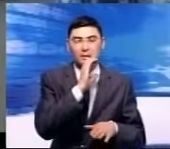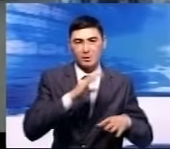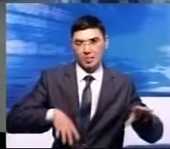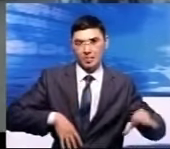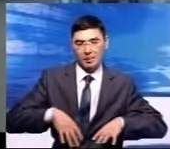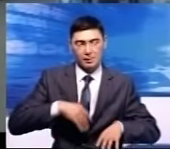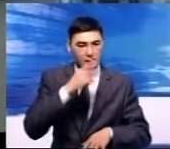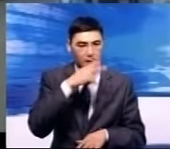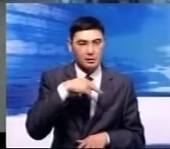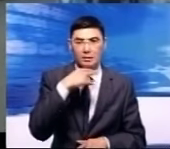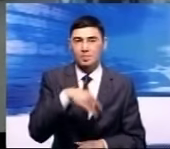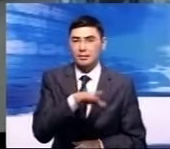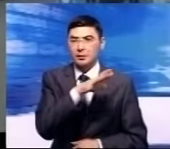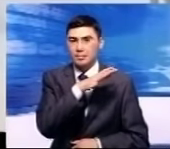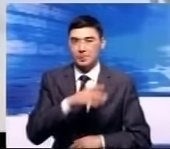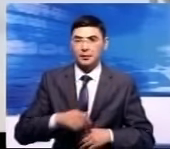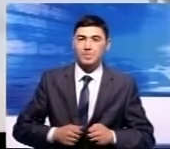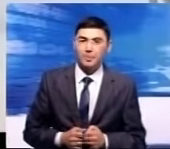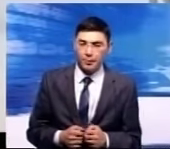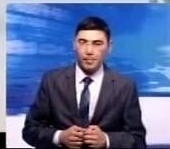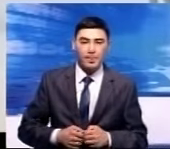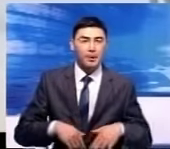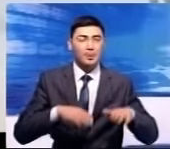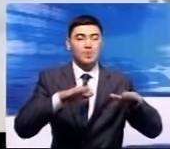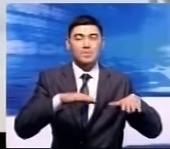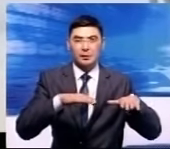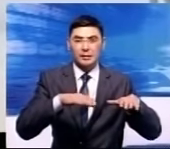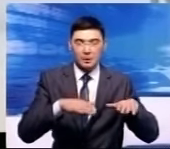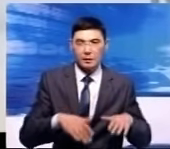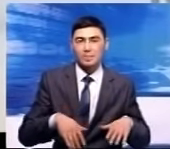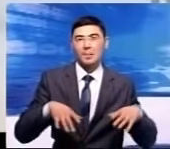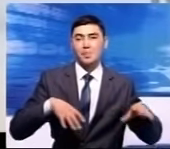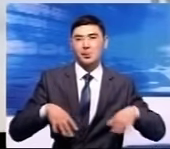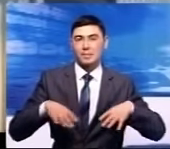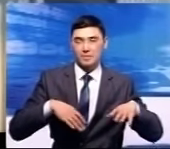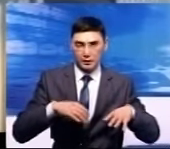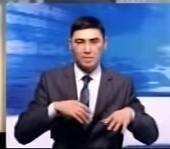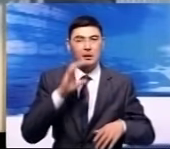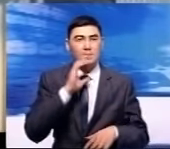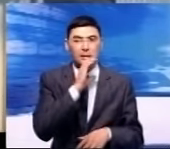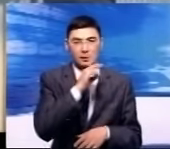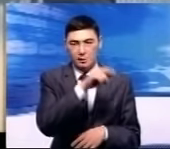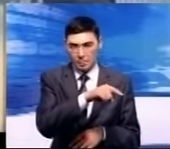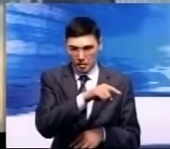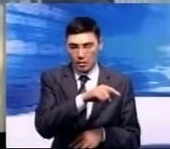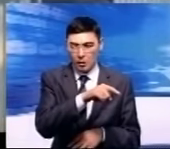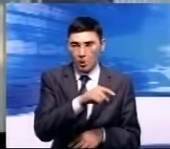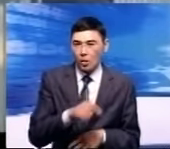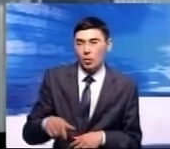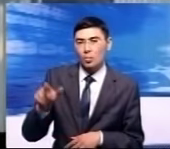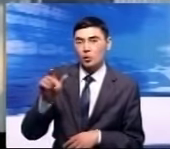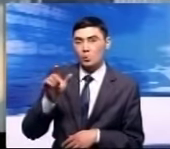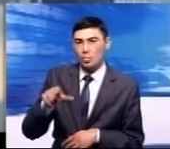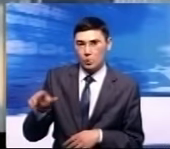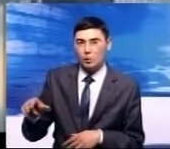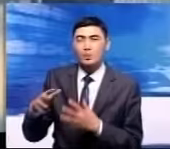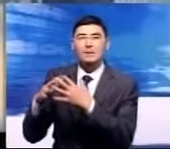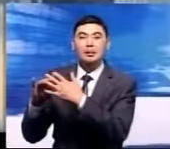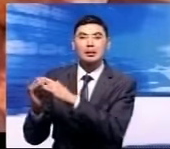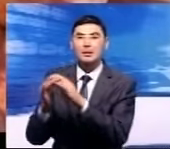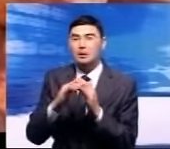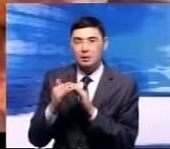На очередной сельскохозяйственной ярмарке на территории торгово-логистического центра «Северный» свою продукцию представили крестьянские и